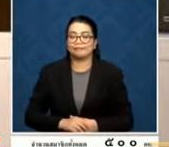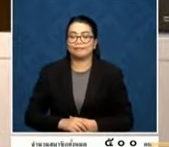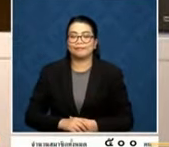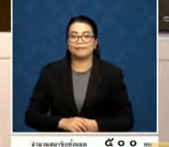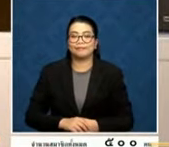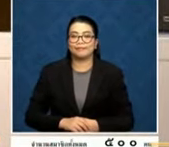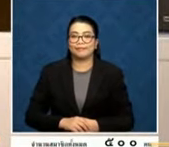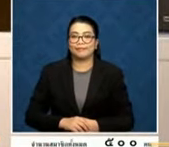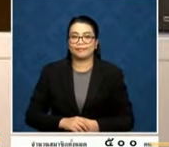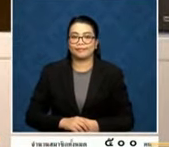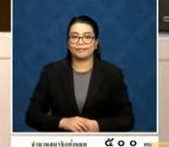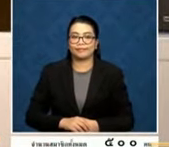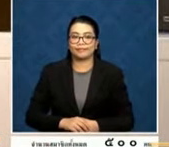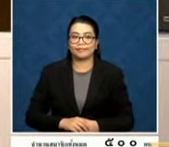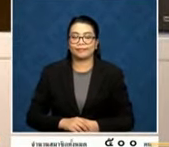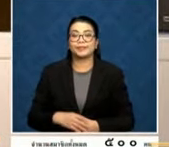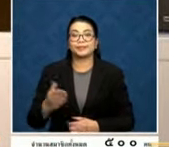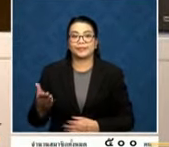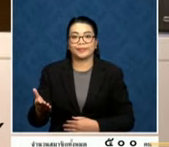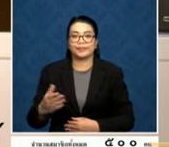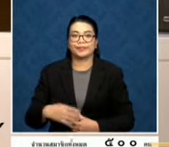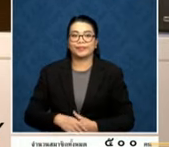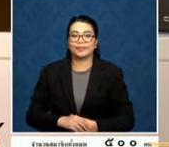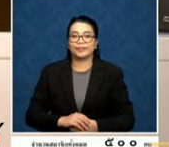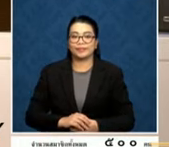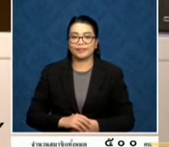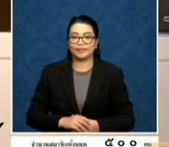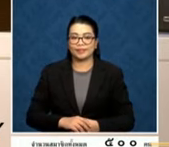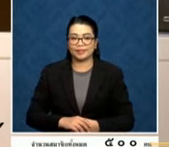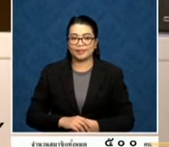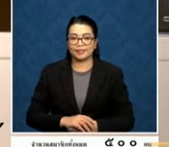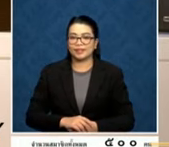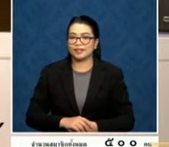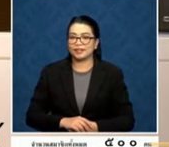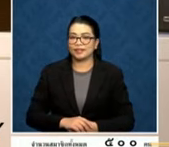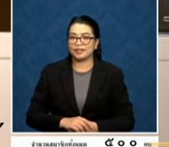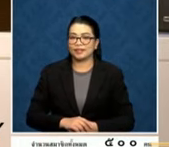ขอเชิญคุณกิตติทัศน์แสงทนยธิน